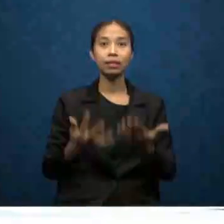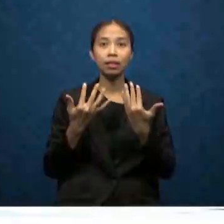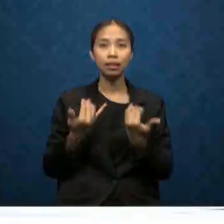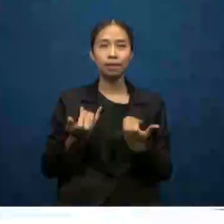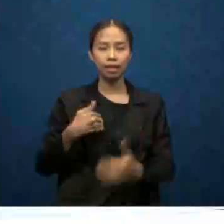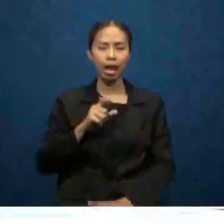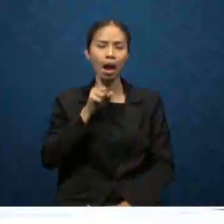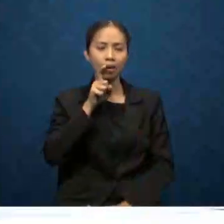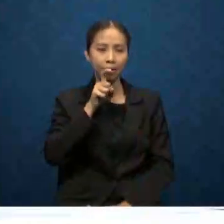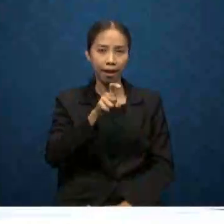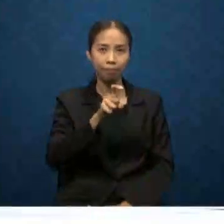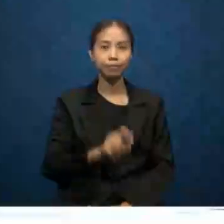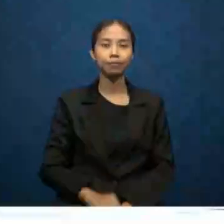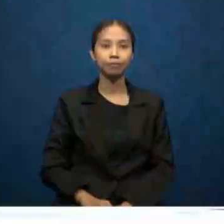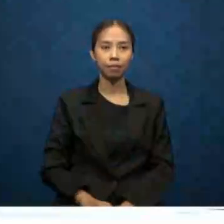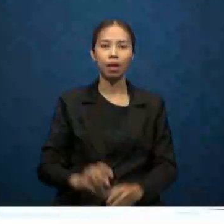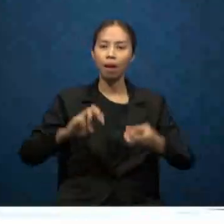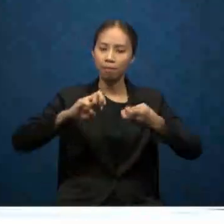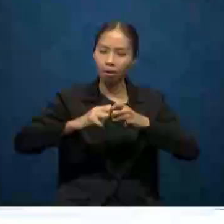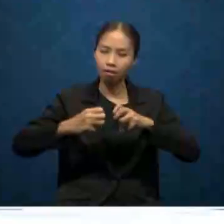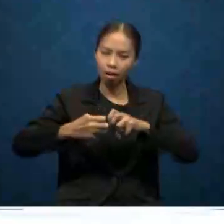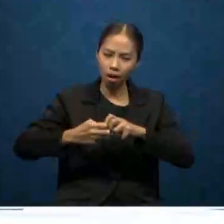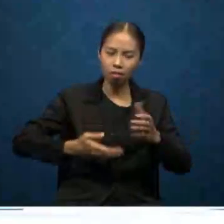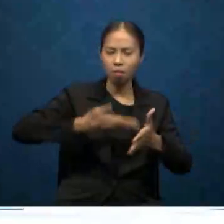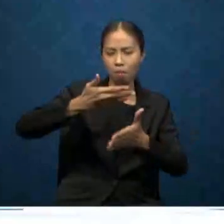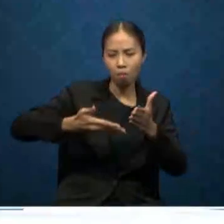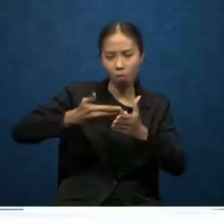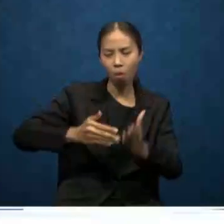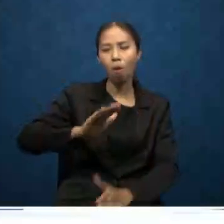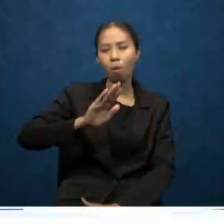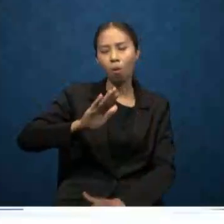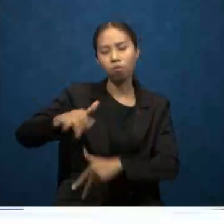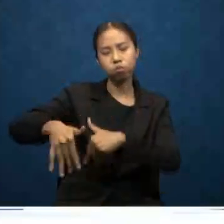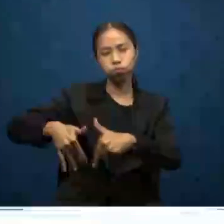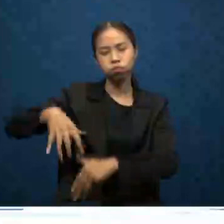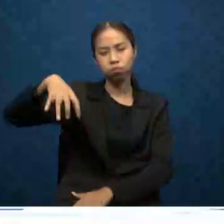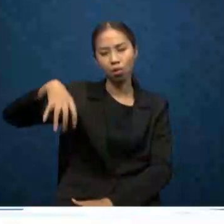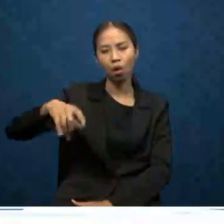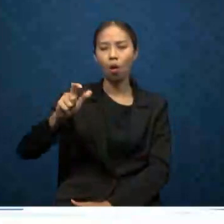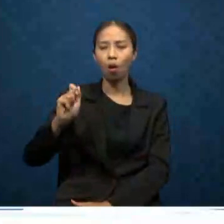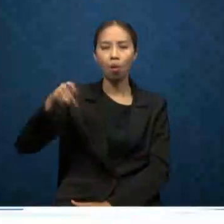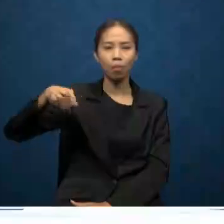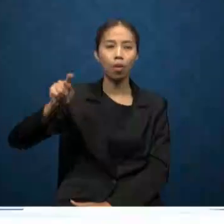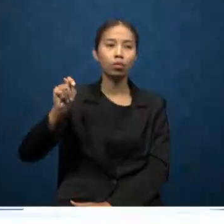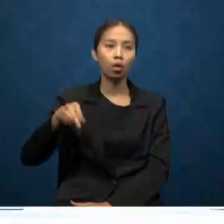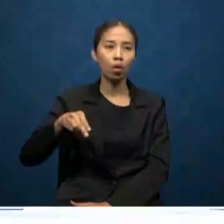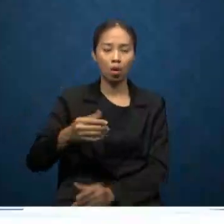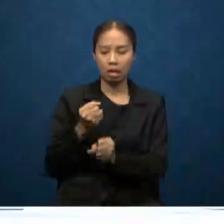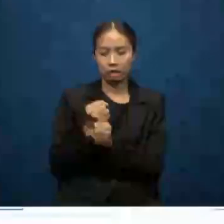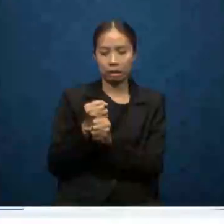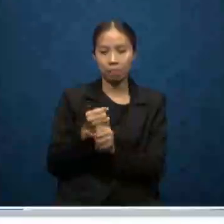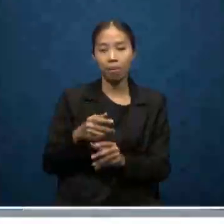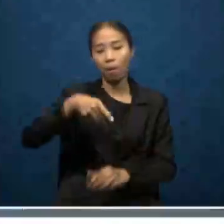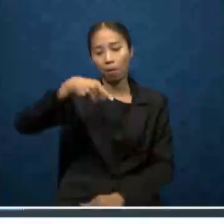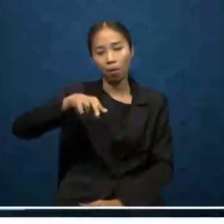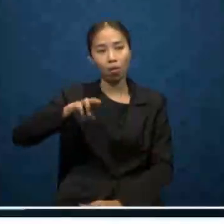ผมตงถามนั้นคือปัญหาและอปสัขององคกปกรณสูท้องถินในการปิบิตามพระรมยัตรภาษีท